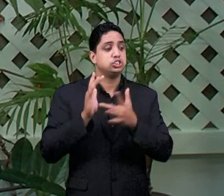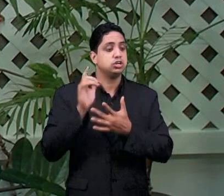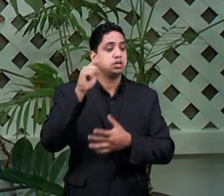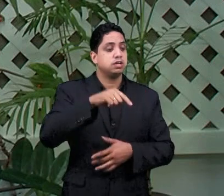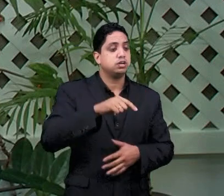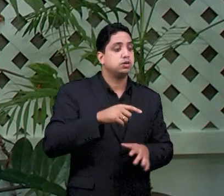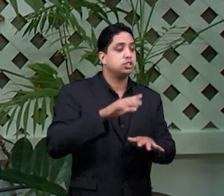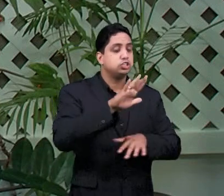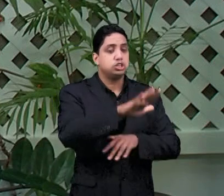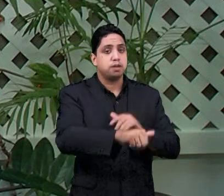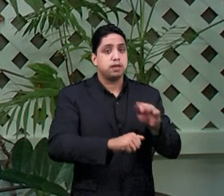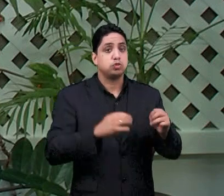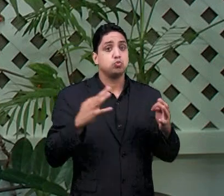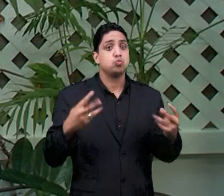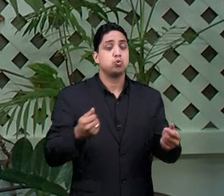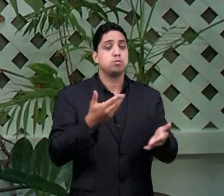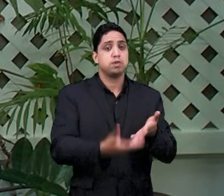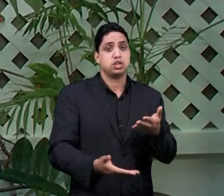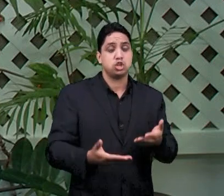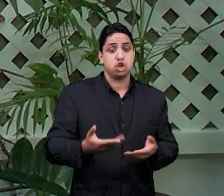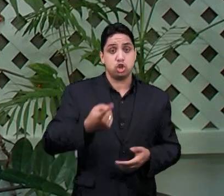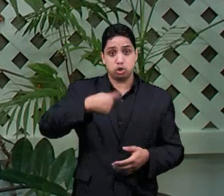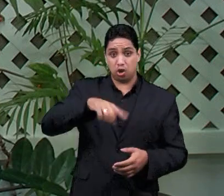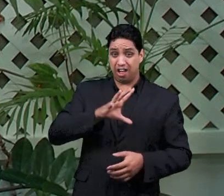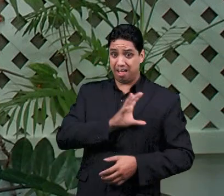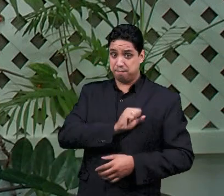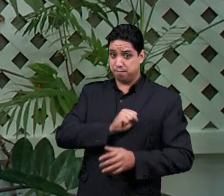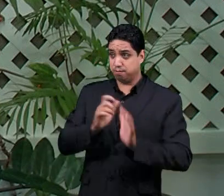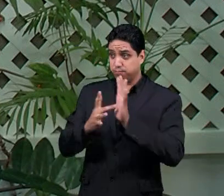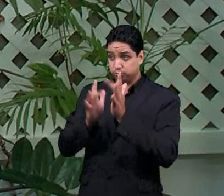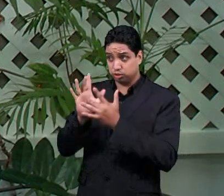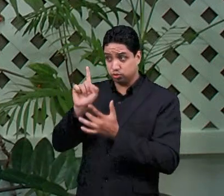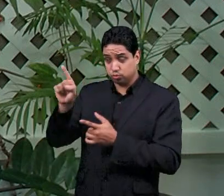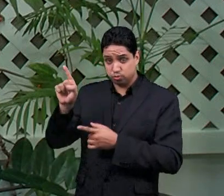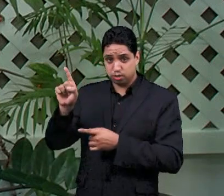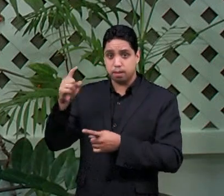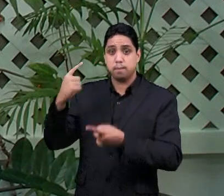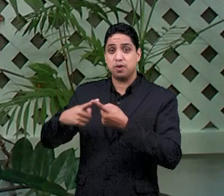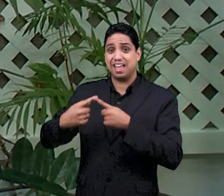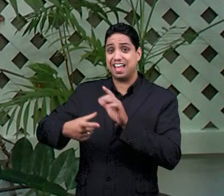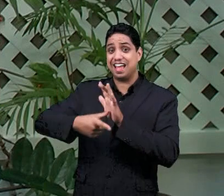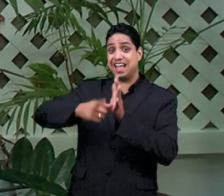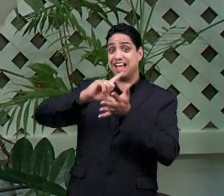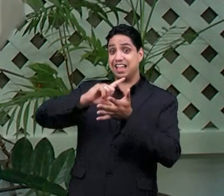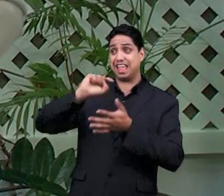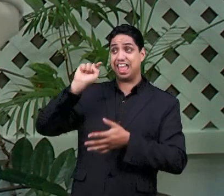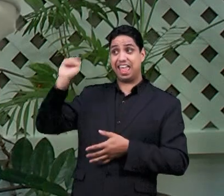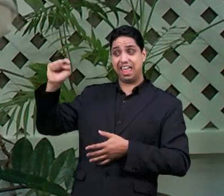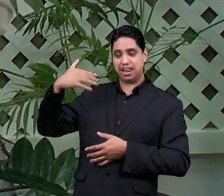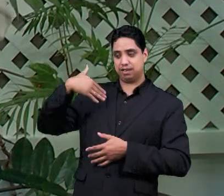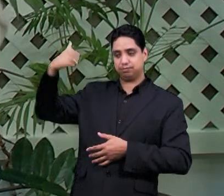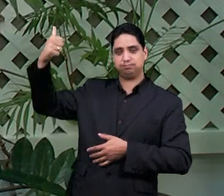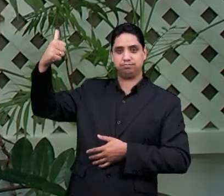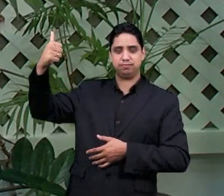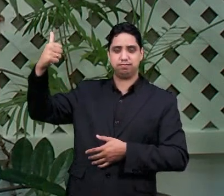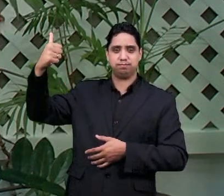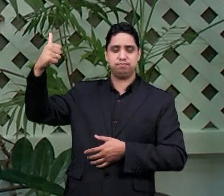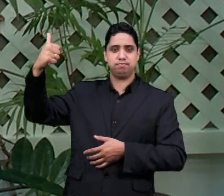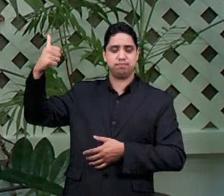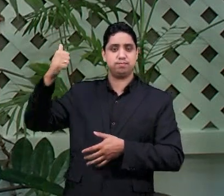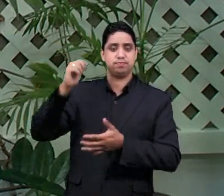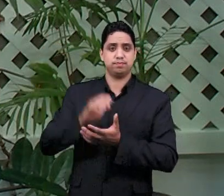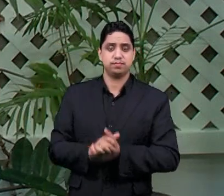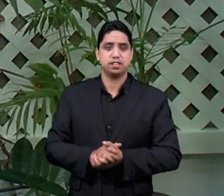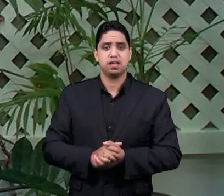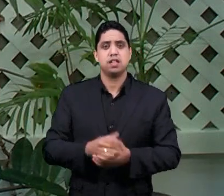d'abord. Donc, le premier acte, c'est de la souveraineté de Dieu. Donc, il vient chercher l'homme. Il en pose la